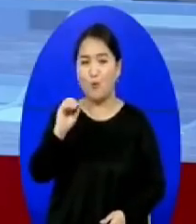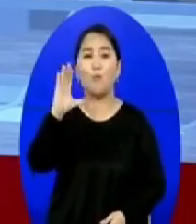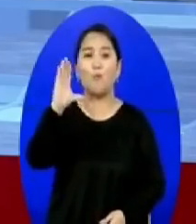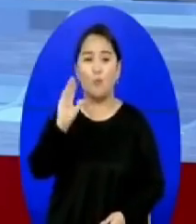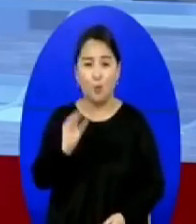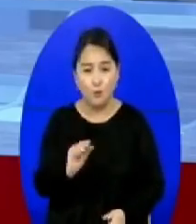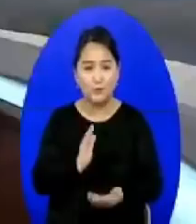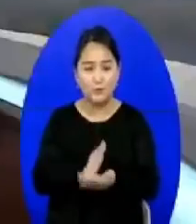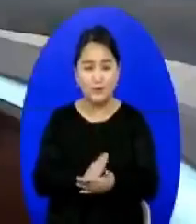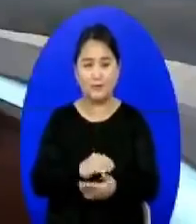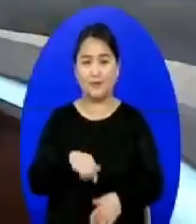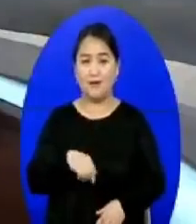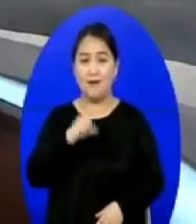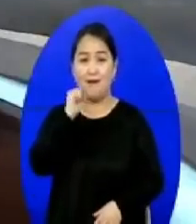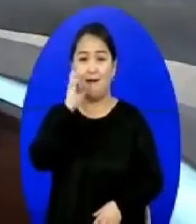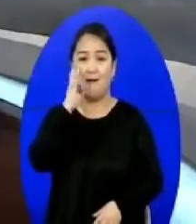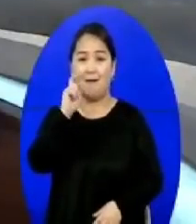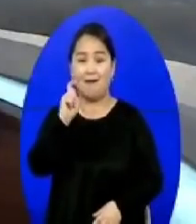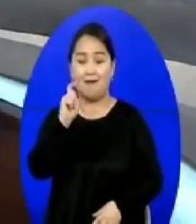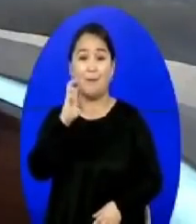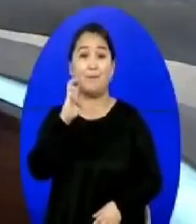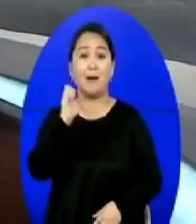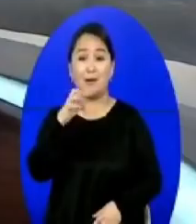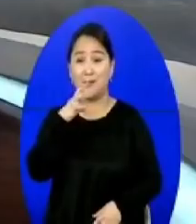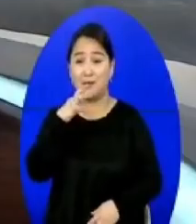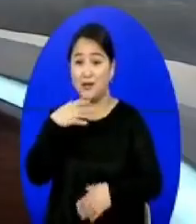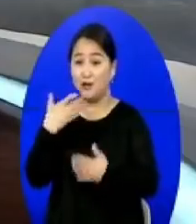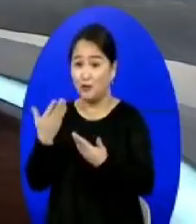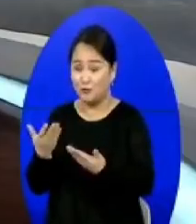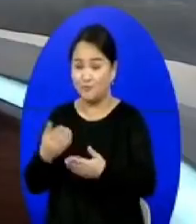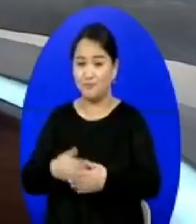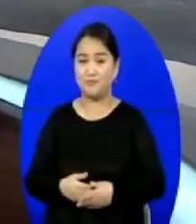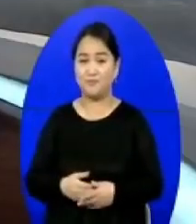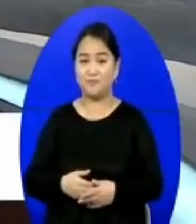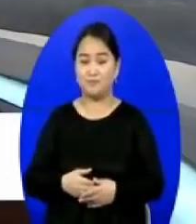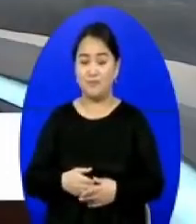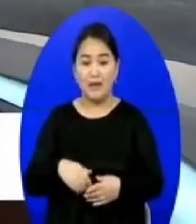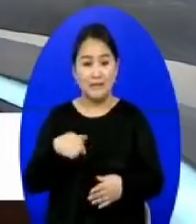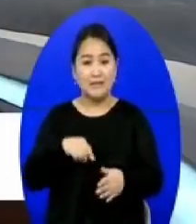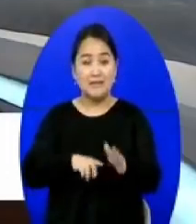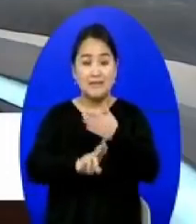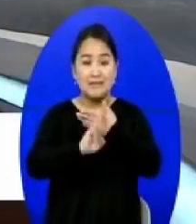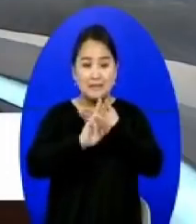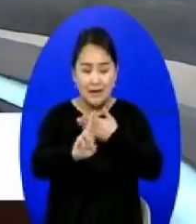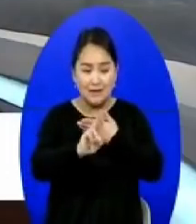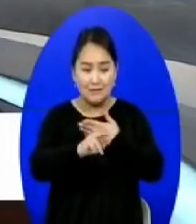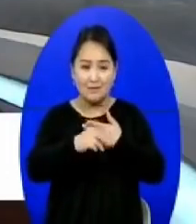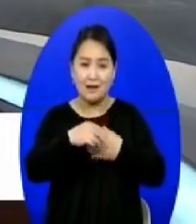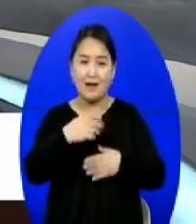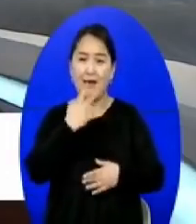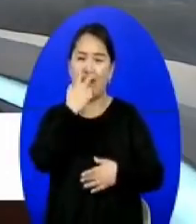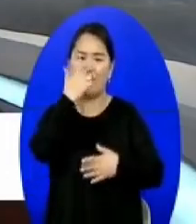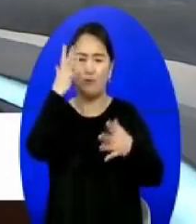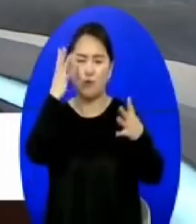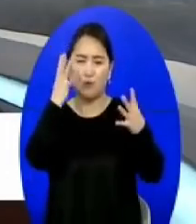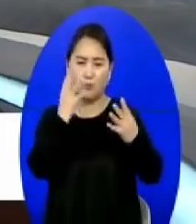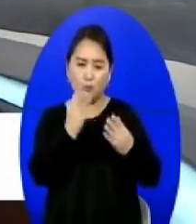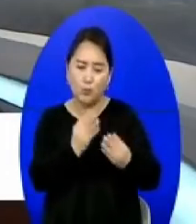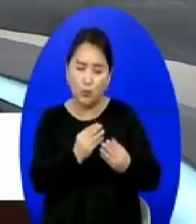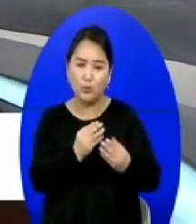хүргэхээр студид анх хоёр ажиллаж байна. Ер нь цаашид энэ агарын бохирдлыг бууруулахын тулд юун дээр анхаарч ажиллах юм бол бидний төлөвлөсөн энэ